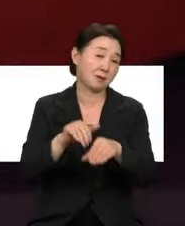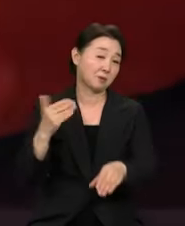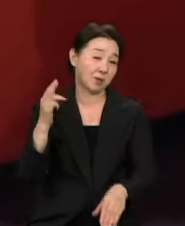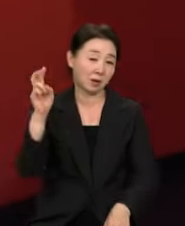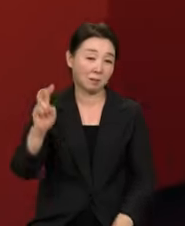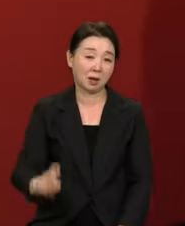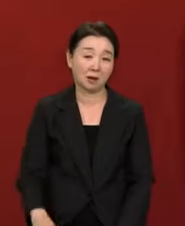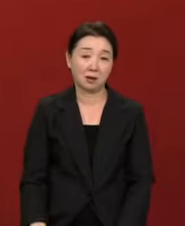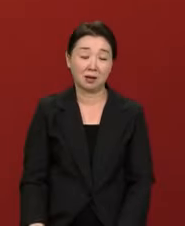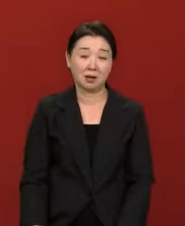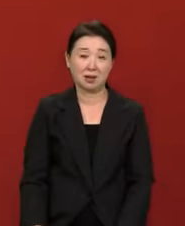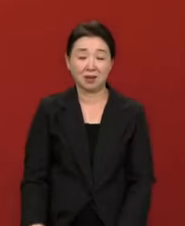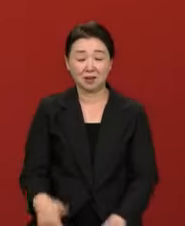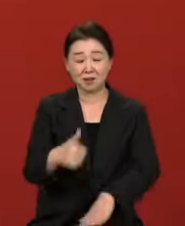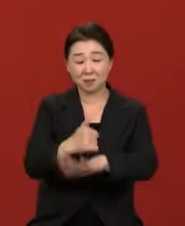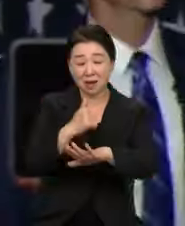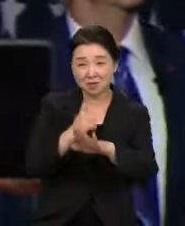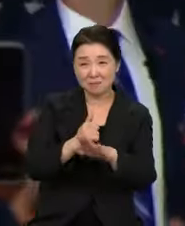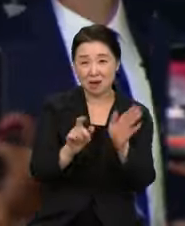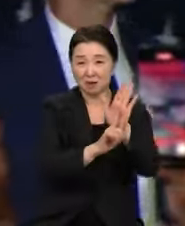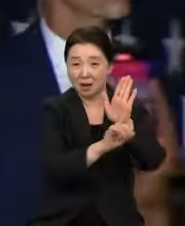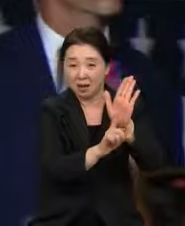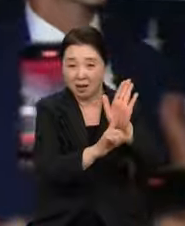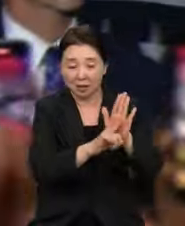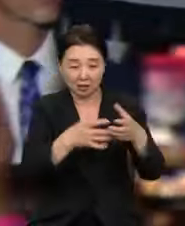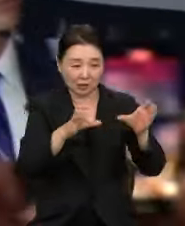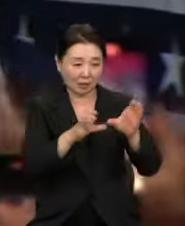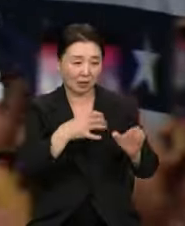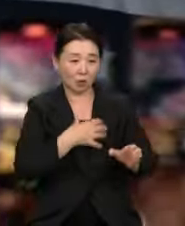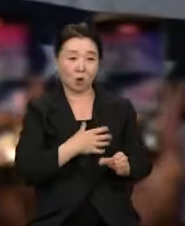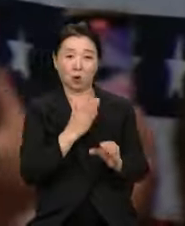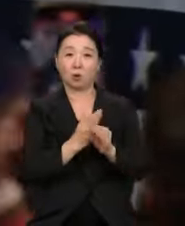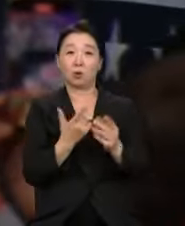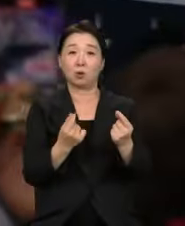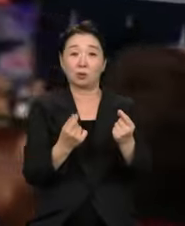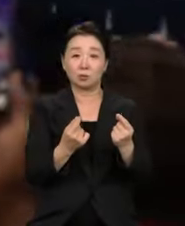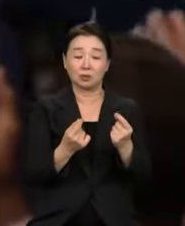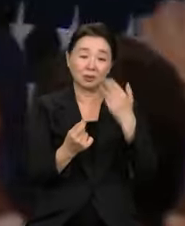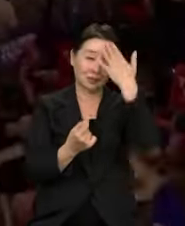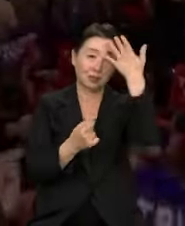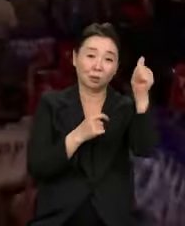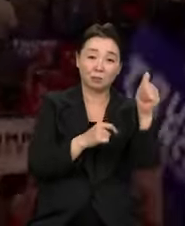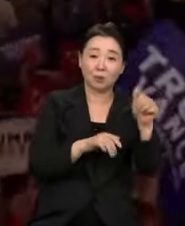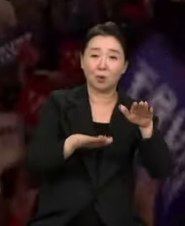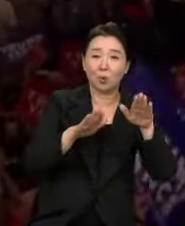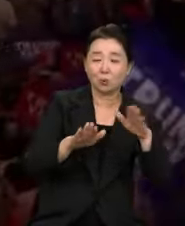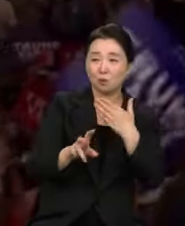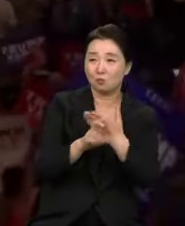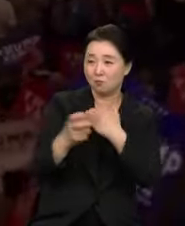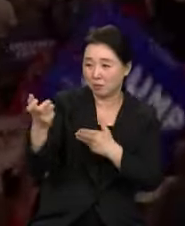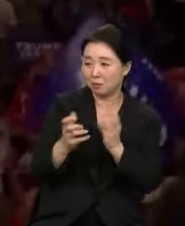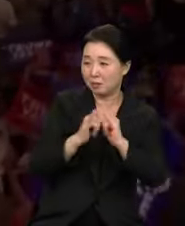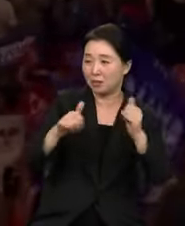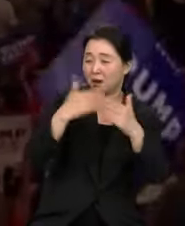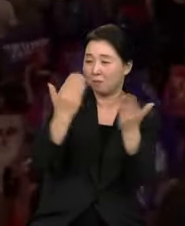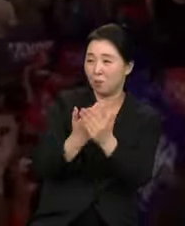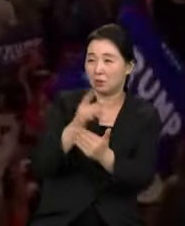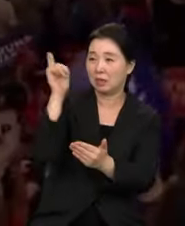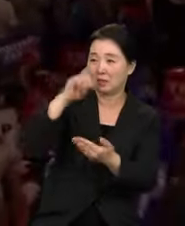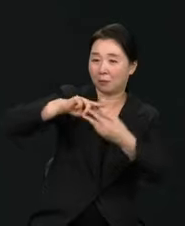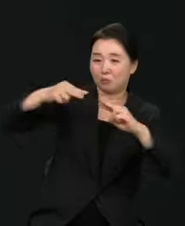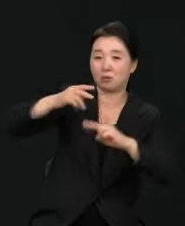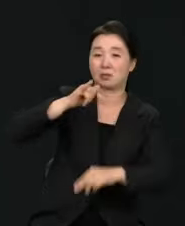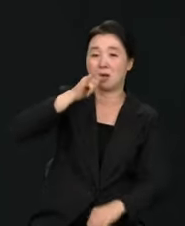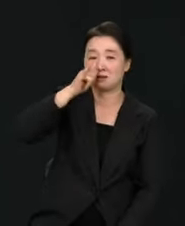이같은 극단적인 종말 마케팅에 대해 당내 우려가 제기됐지만 트럼프는 오늘도 불법 이민자들은 나쁜 유전자를